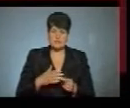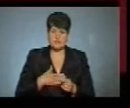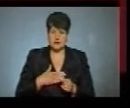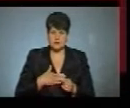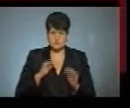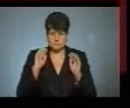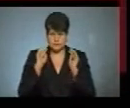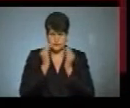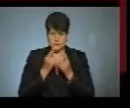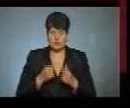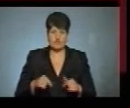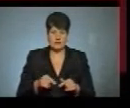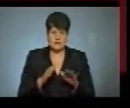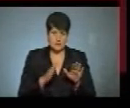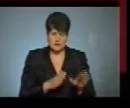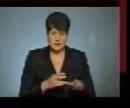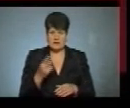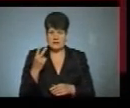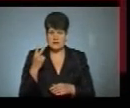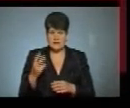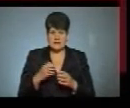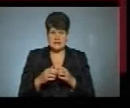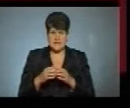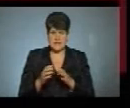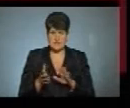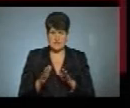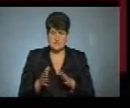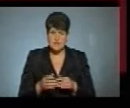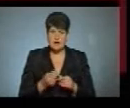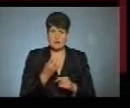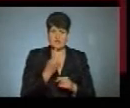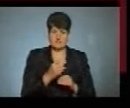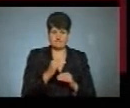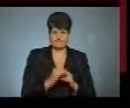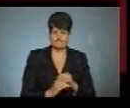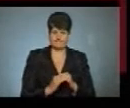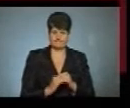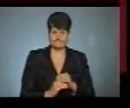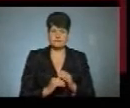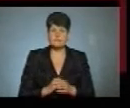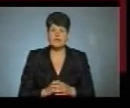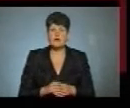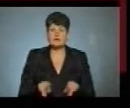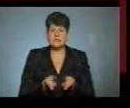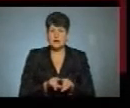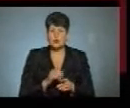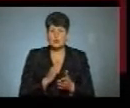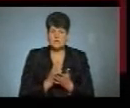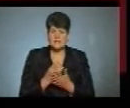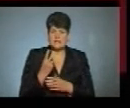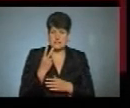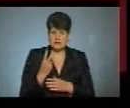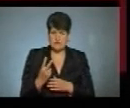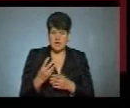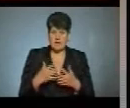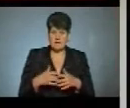анестезіологічному відділенні, 2 апарати середнього класу і 2 апарати нижчого класу. Також є 2 апарати